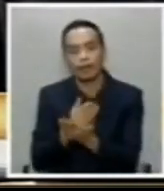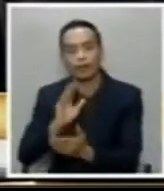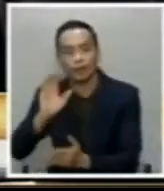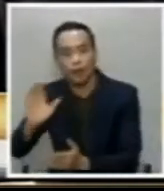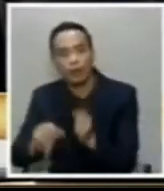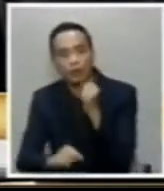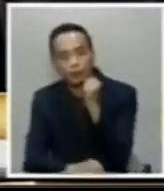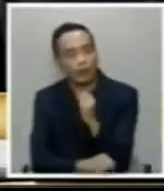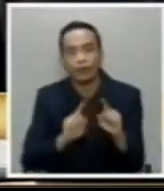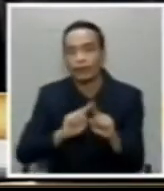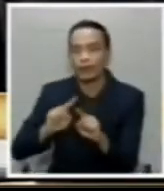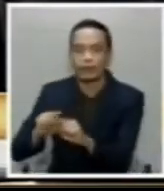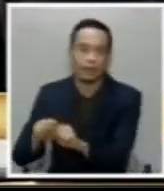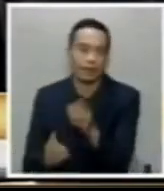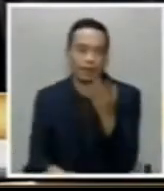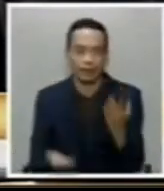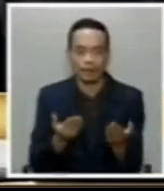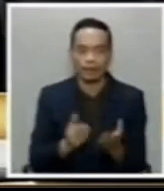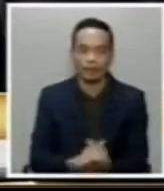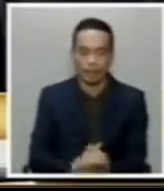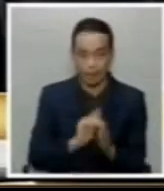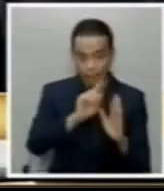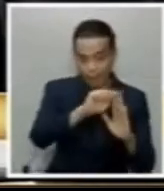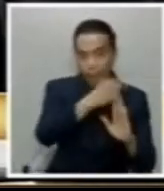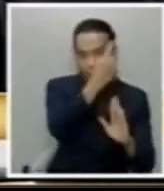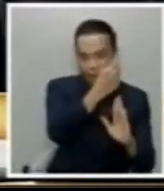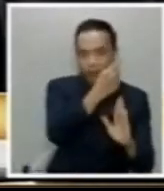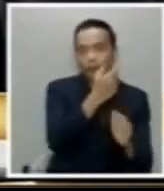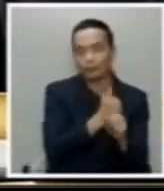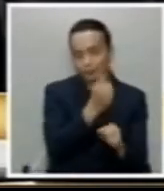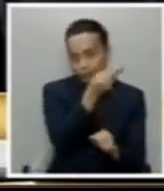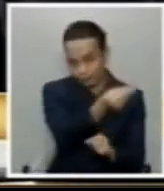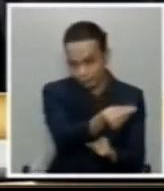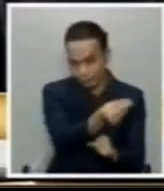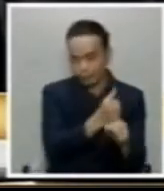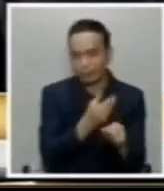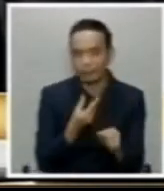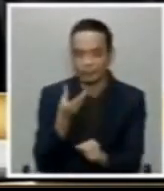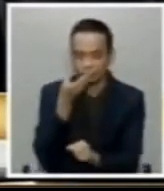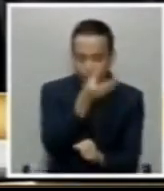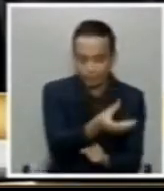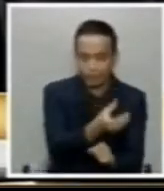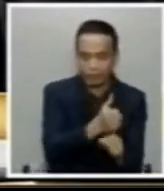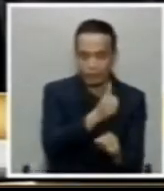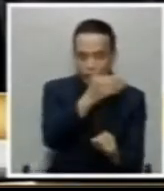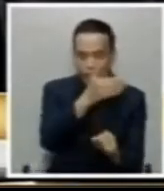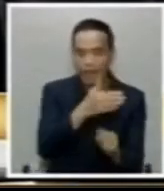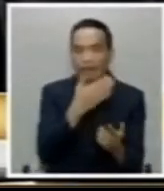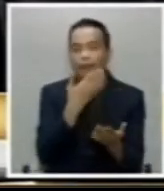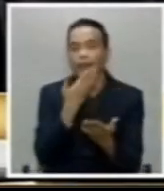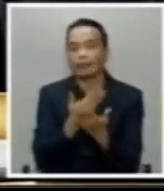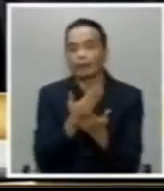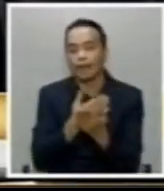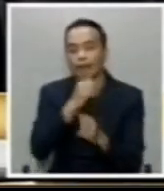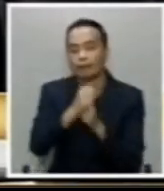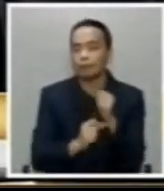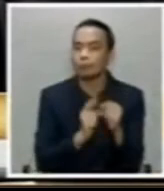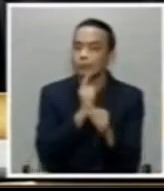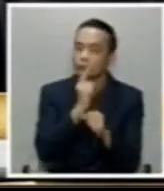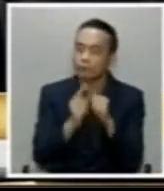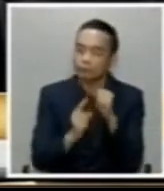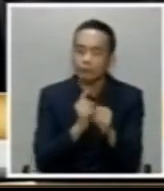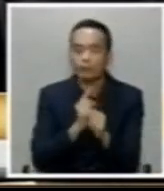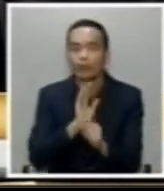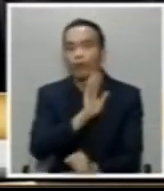ครับก็อาจจะเป็นแค่โปรโมชั่นช่วงแรกนะครับแล้วก็เป็นภาระต่องบประมาณก็จริงแต่ว่าน่